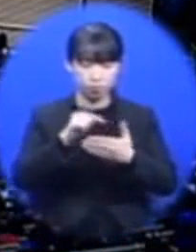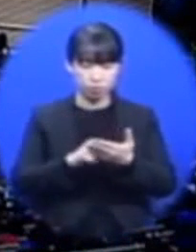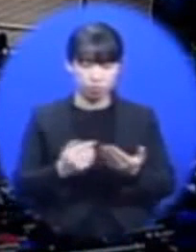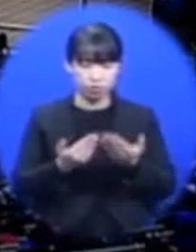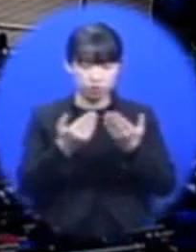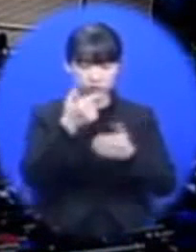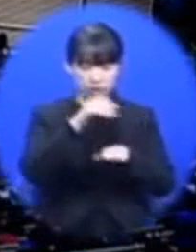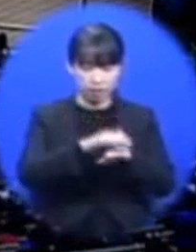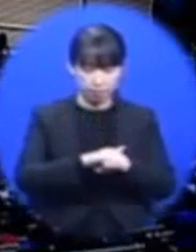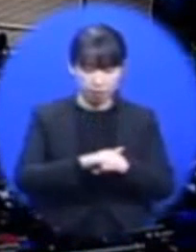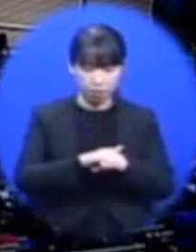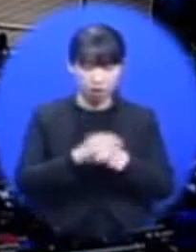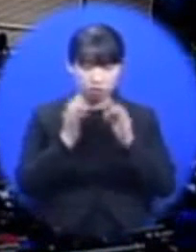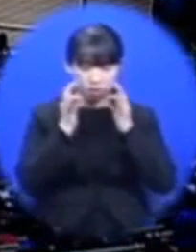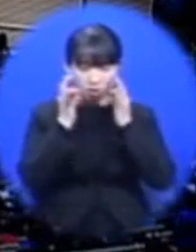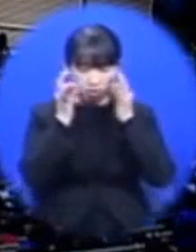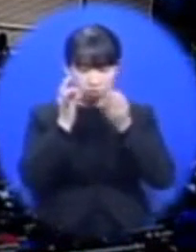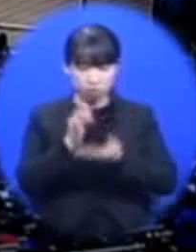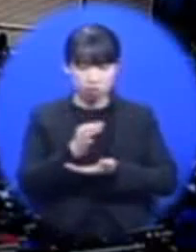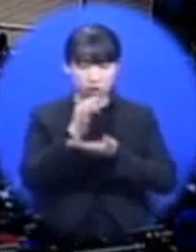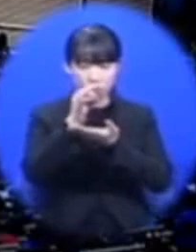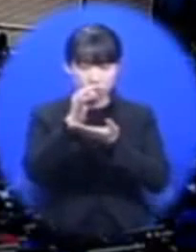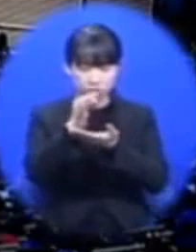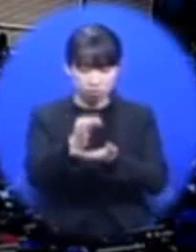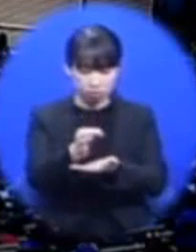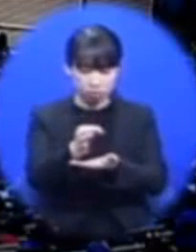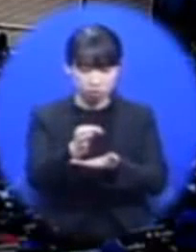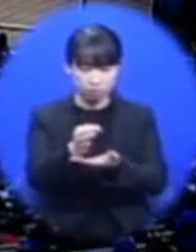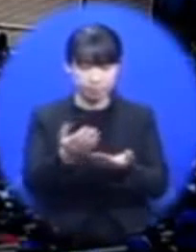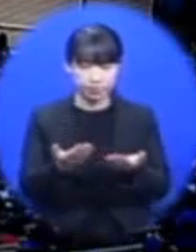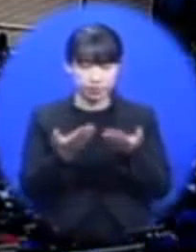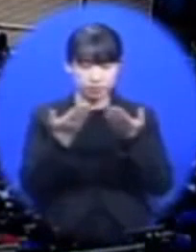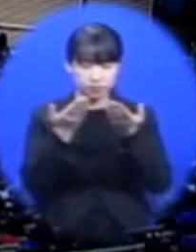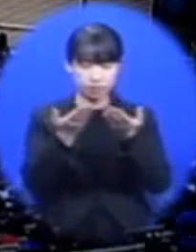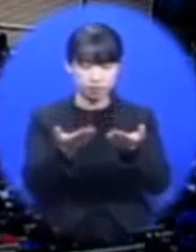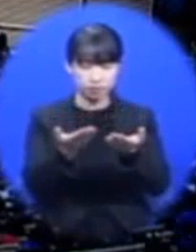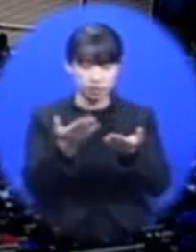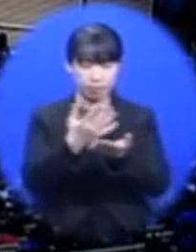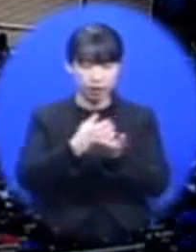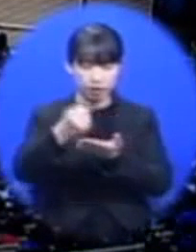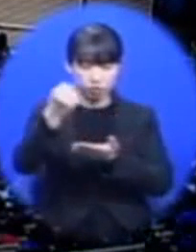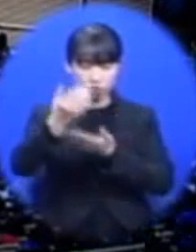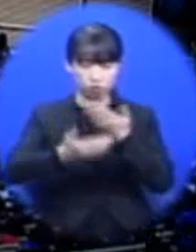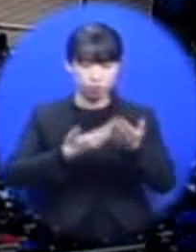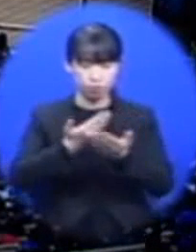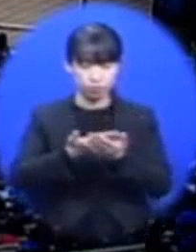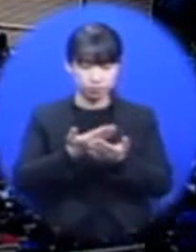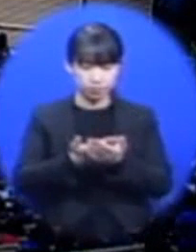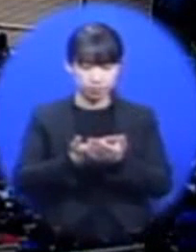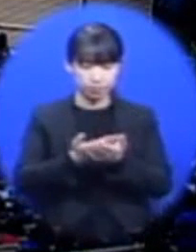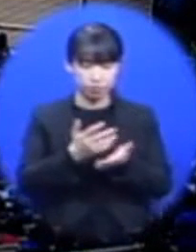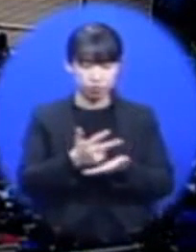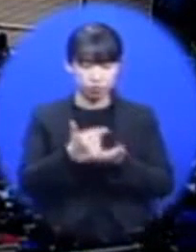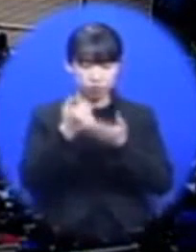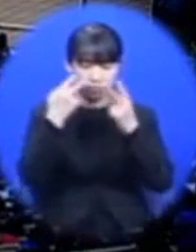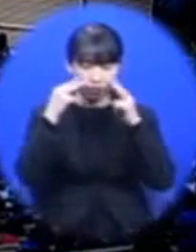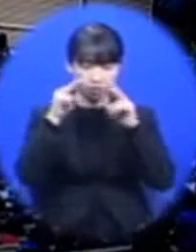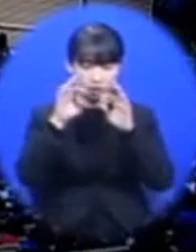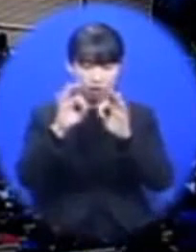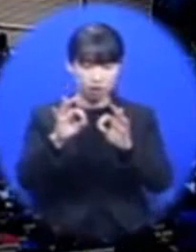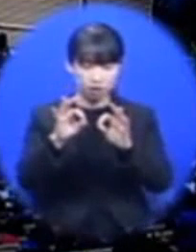정성스럽게 드리는 헌금을 주님께 봉해 드리오니 받으소서 주님을 향한